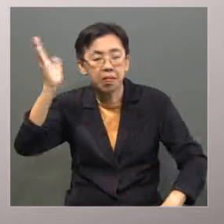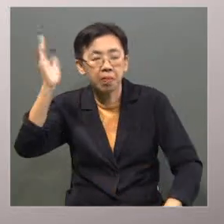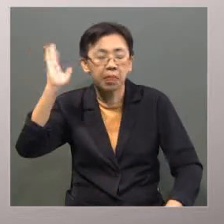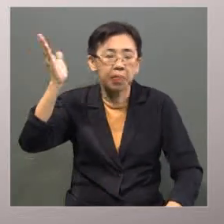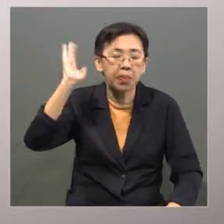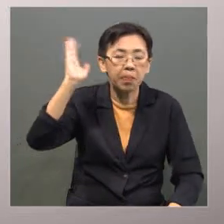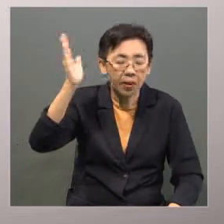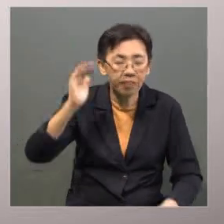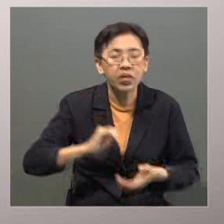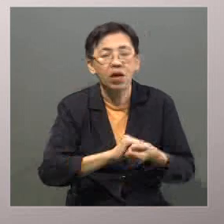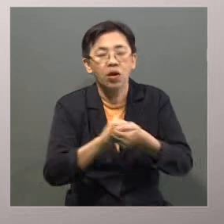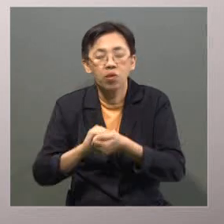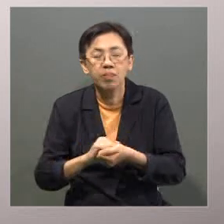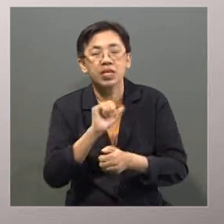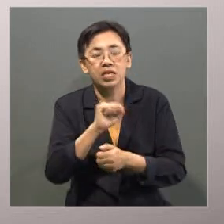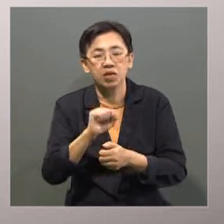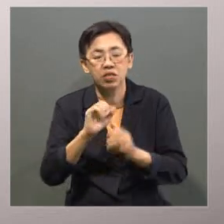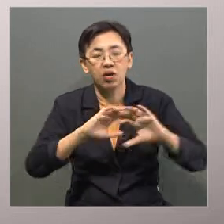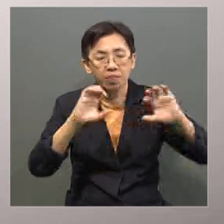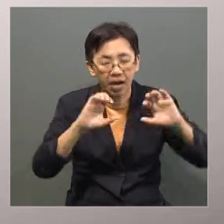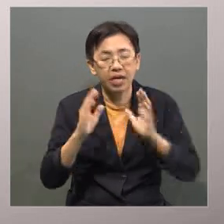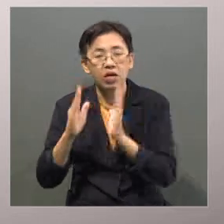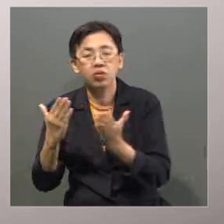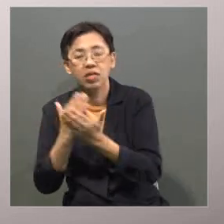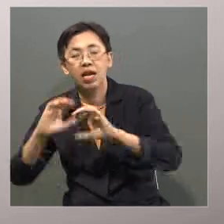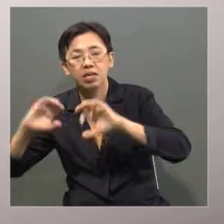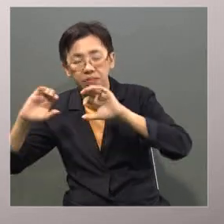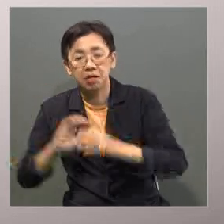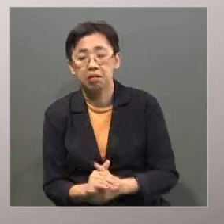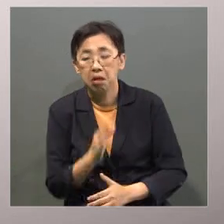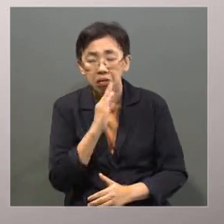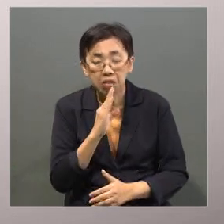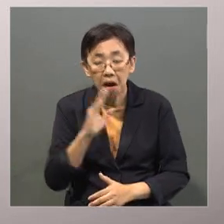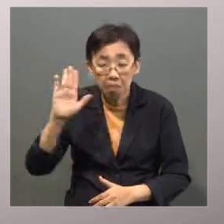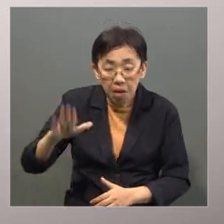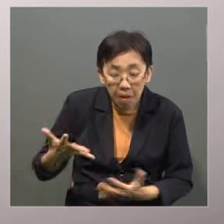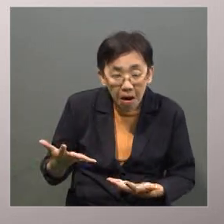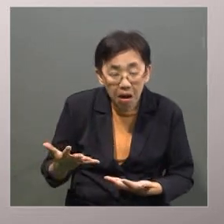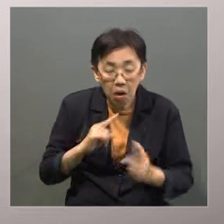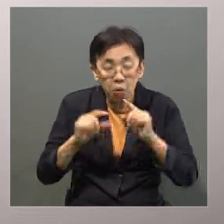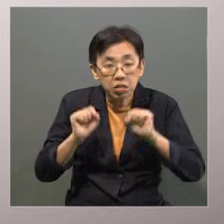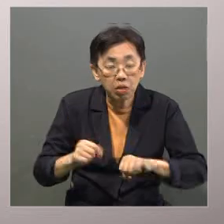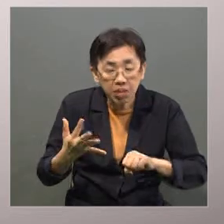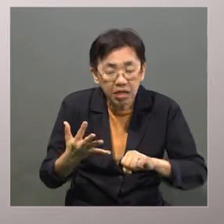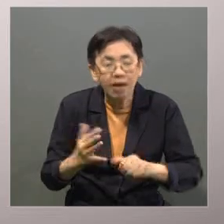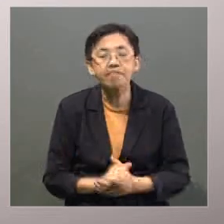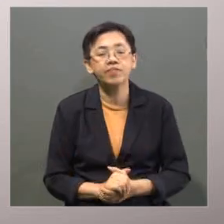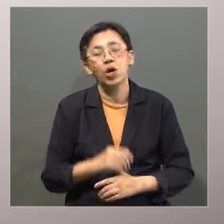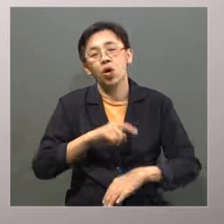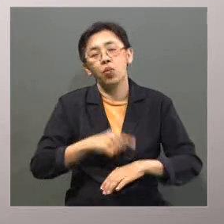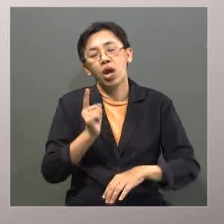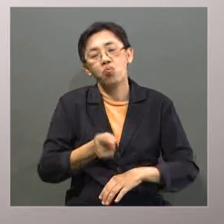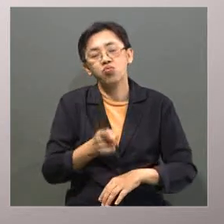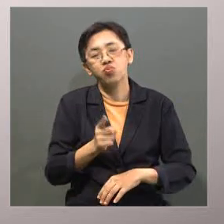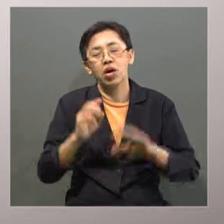ะครับร่วมกับทางวิปรัฐบาลและตัวแทนของทางรัฐบาลด้วยนะครับแต่ถ้าเกิดไม่มีการมาตกลงกันในวันพรุ่งนี้ก็จะยืนยันกรอบเวลาตาม